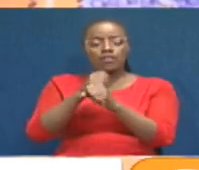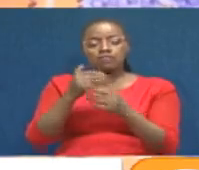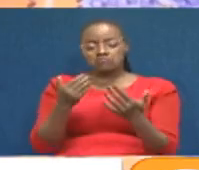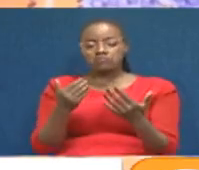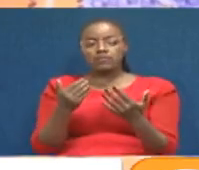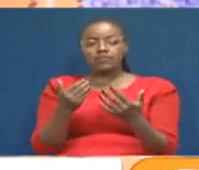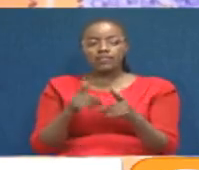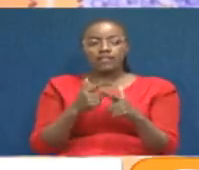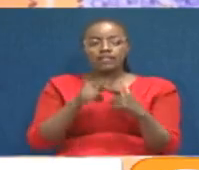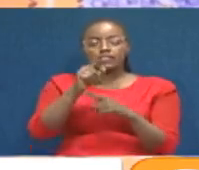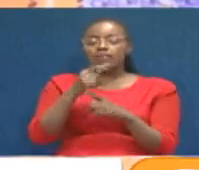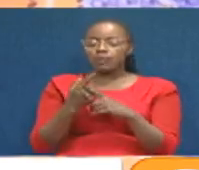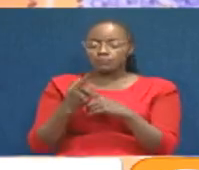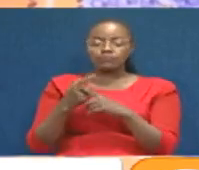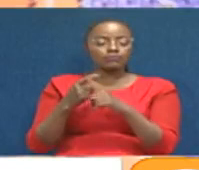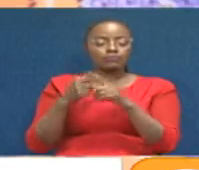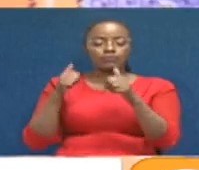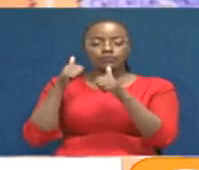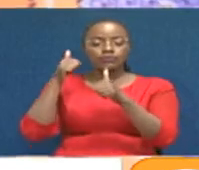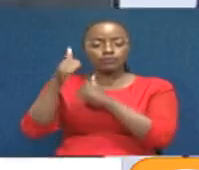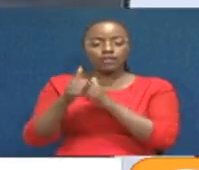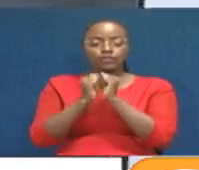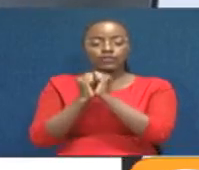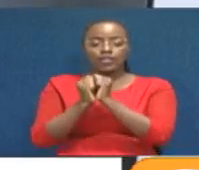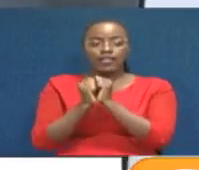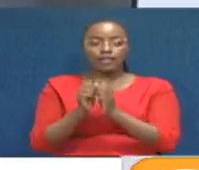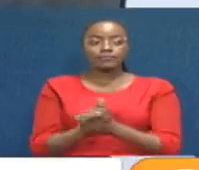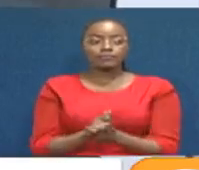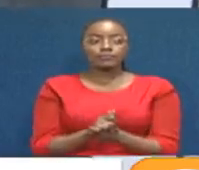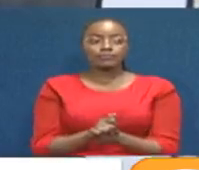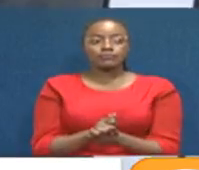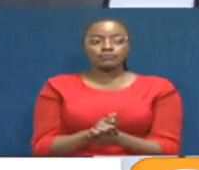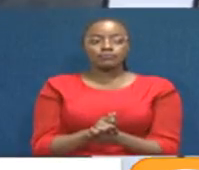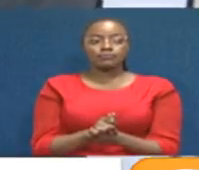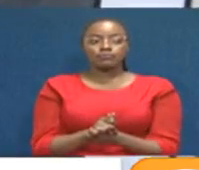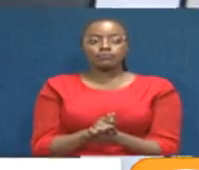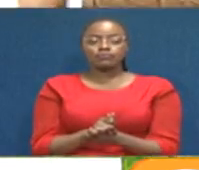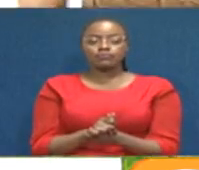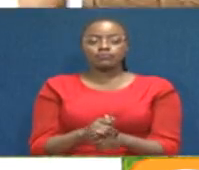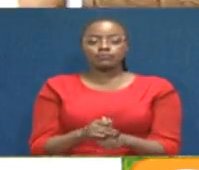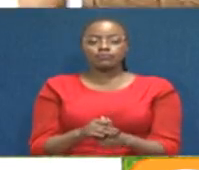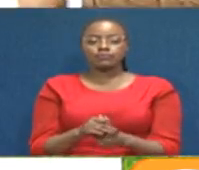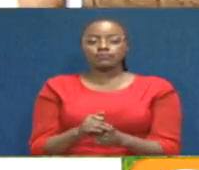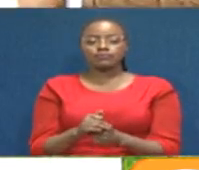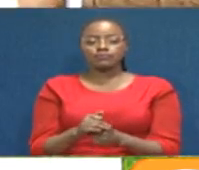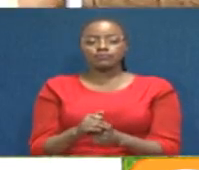mwingine, wametoka bali sana pamoja. Martin Munene, Runinga Citizen, kaunti ya Kirinyaga.